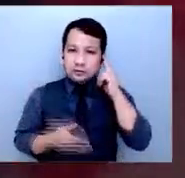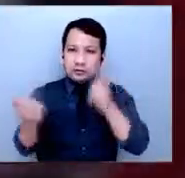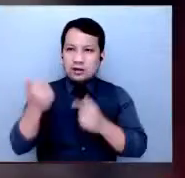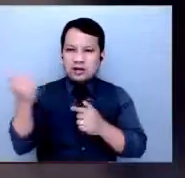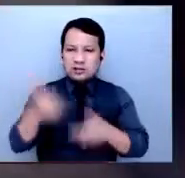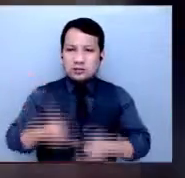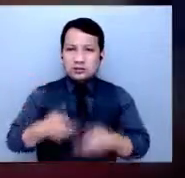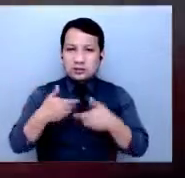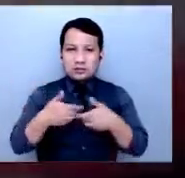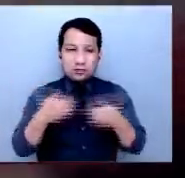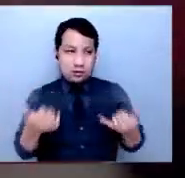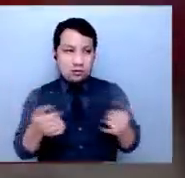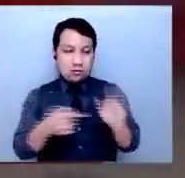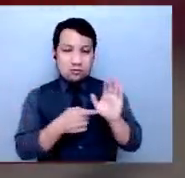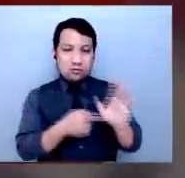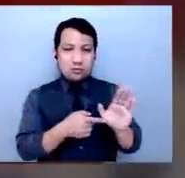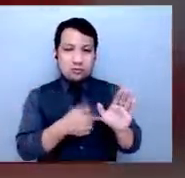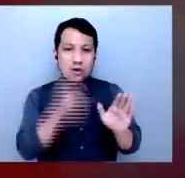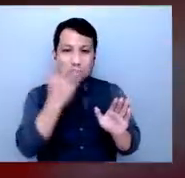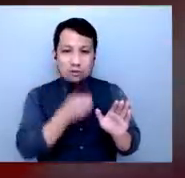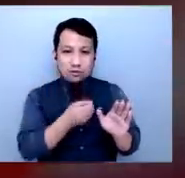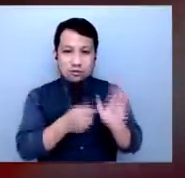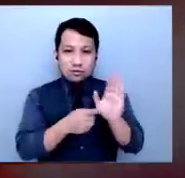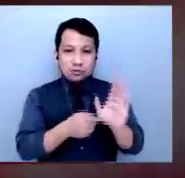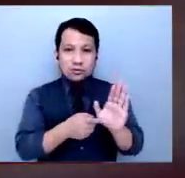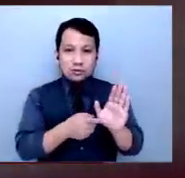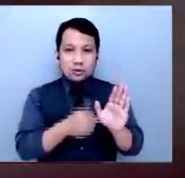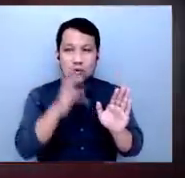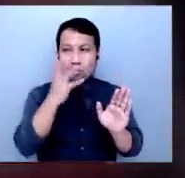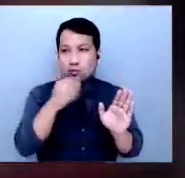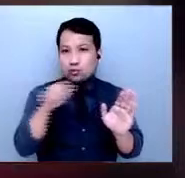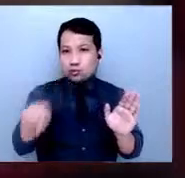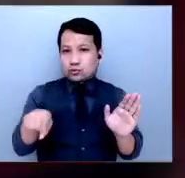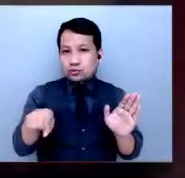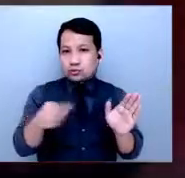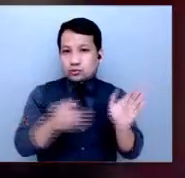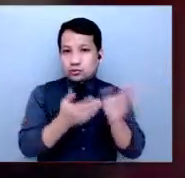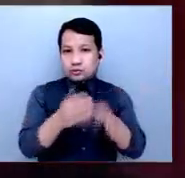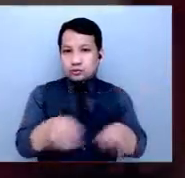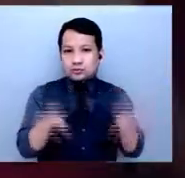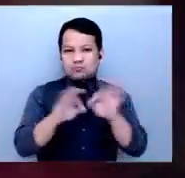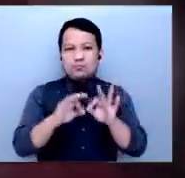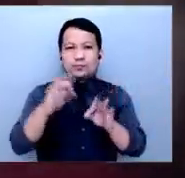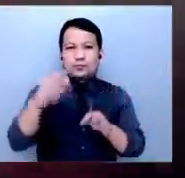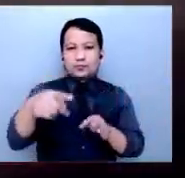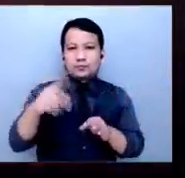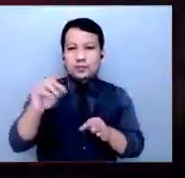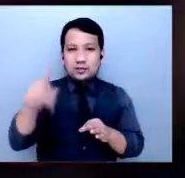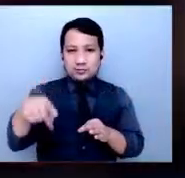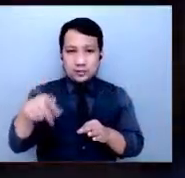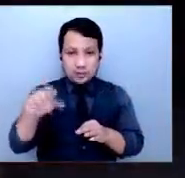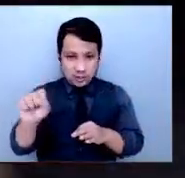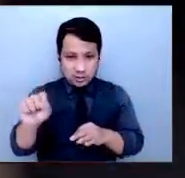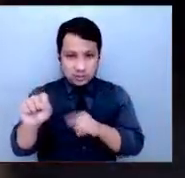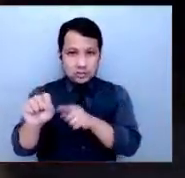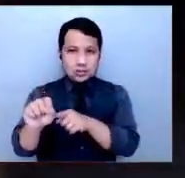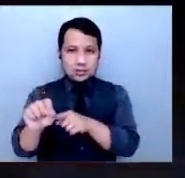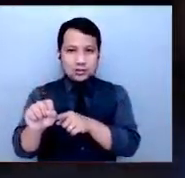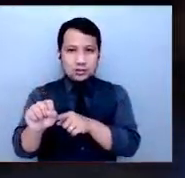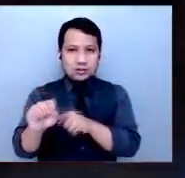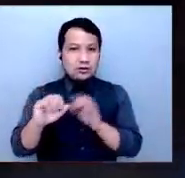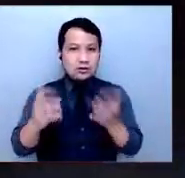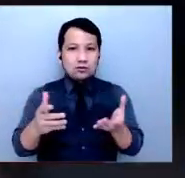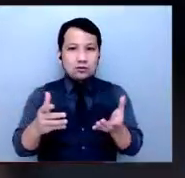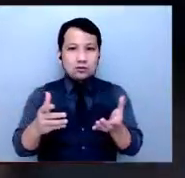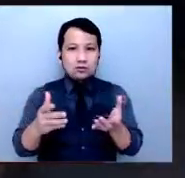question is, who is now fighting for the interests of our country? And that's what PDDS is. PDDS po, dito halos wala kami